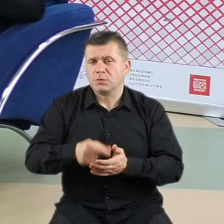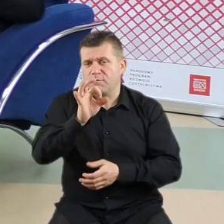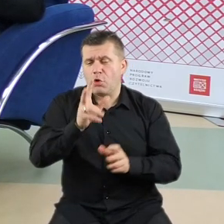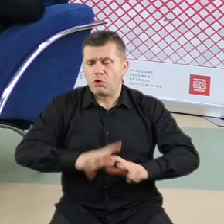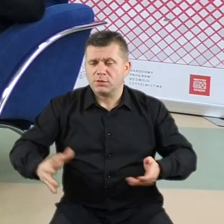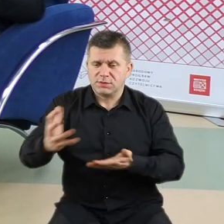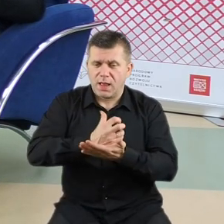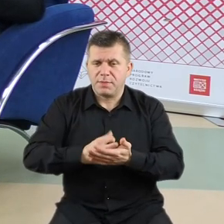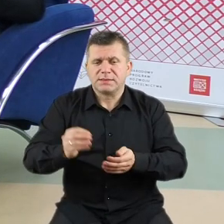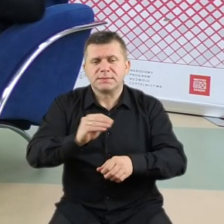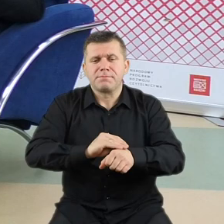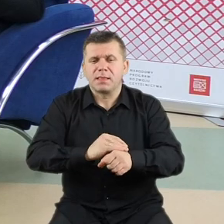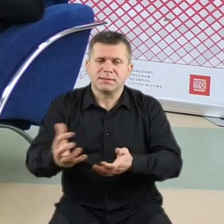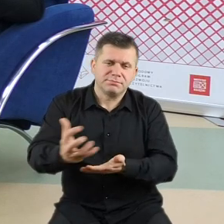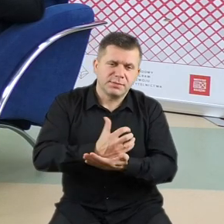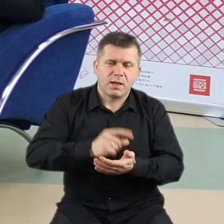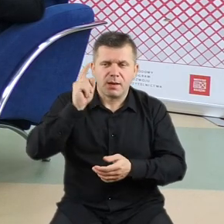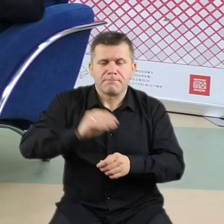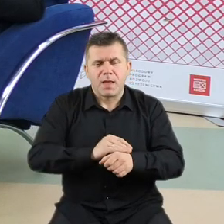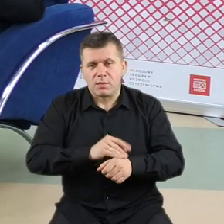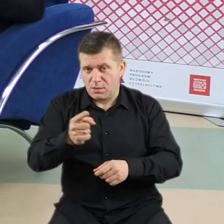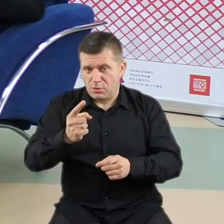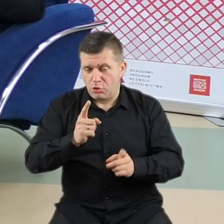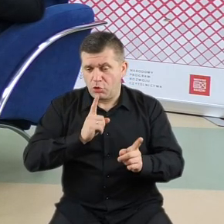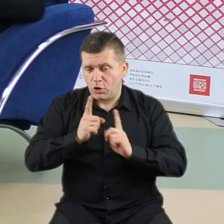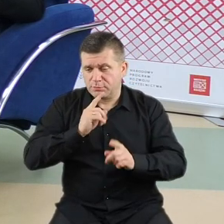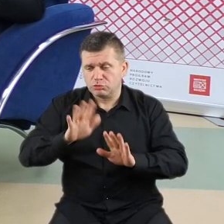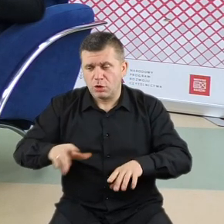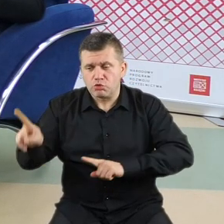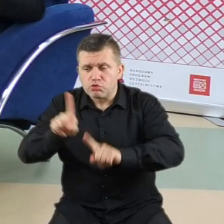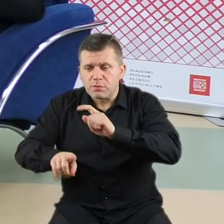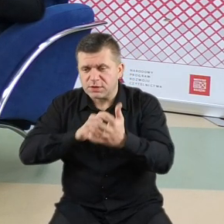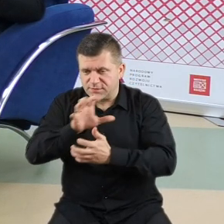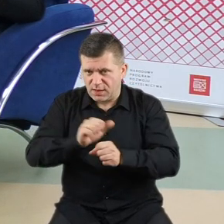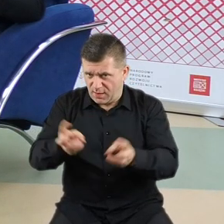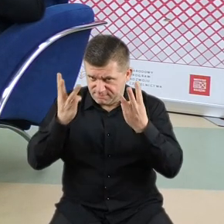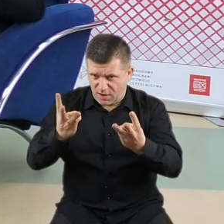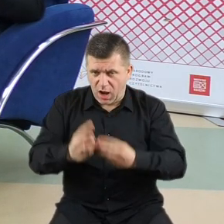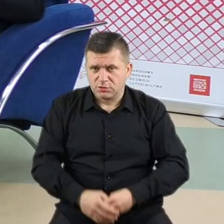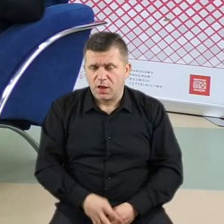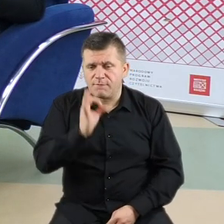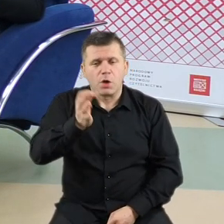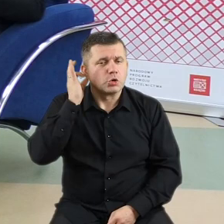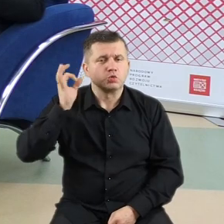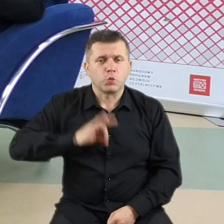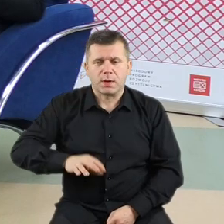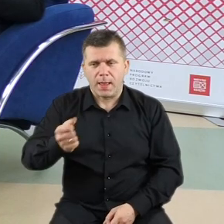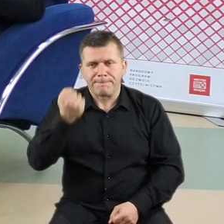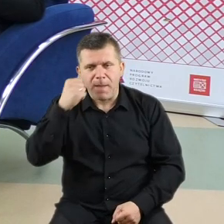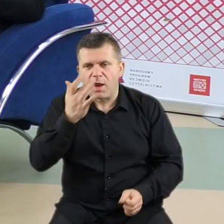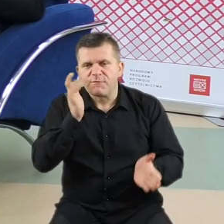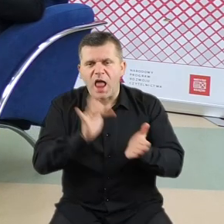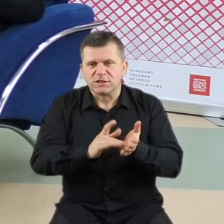swoją rodzinę na zbieranie materiałów. Czy uważasz, że rozmowa z dziećmi, tłumaczenie świata jest ważne i czy twoja córka jest bardziej